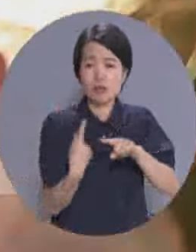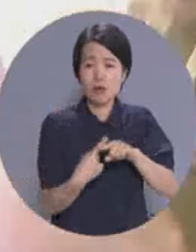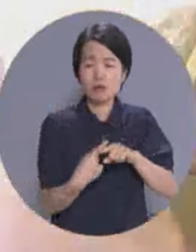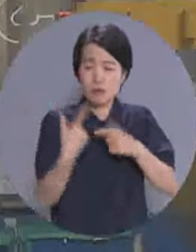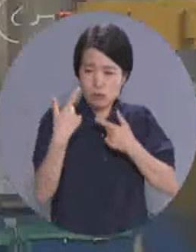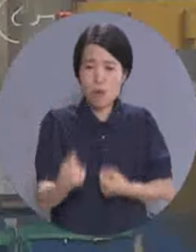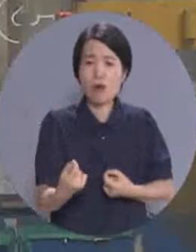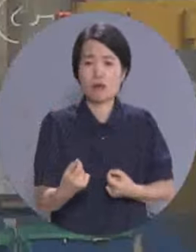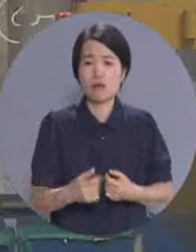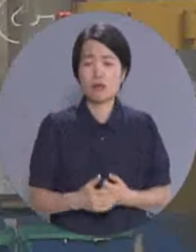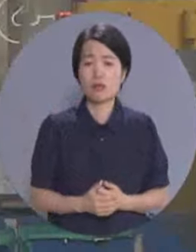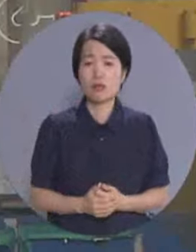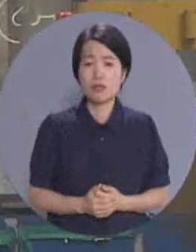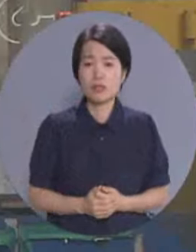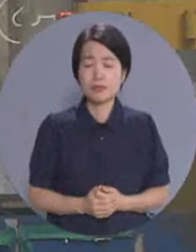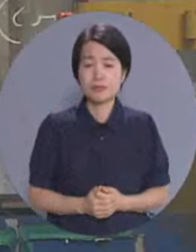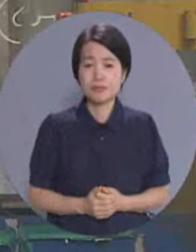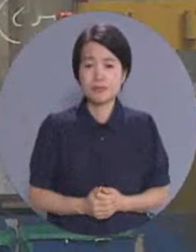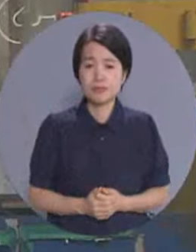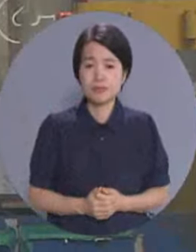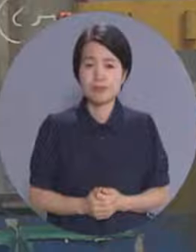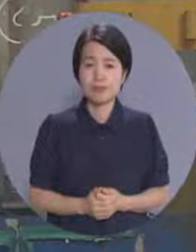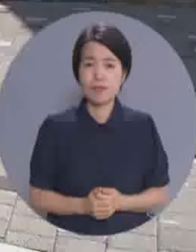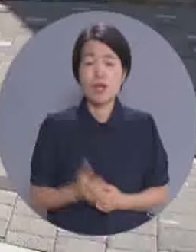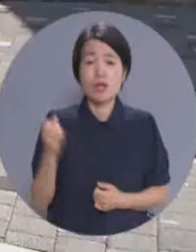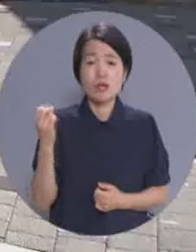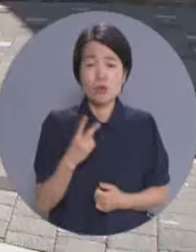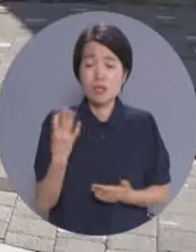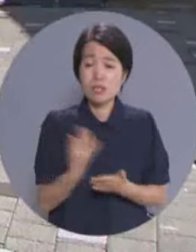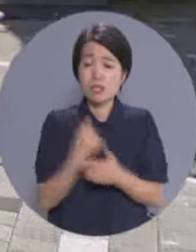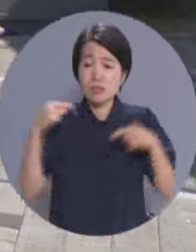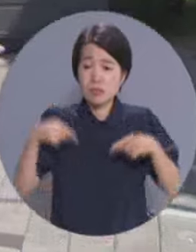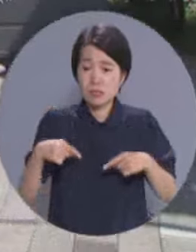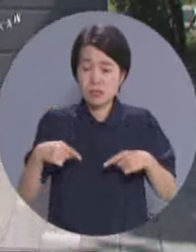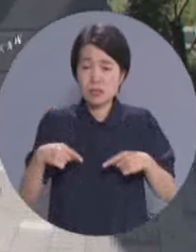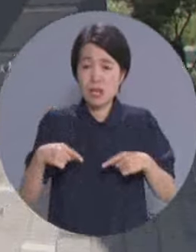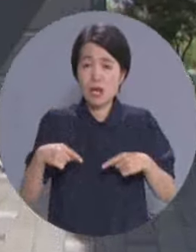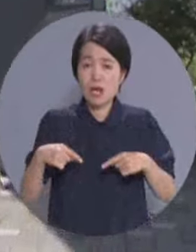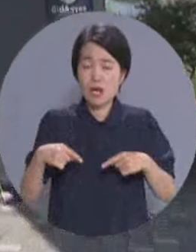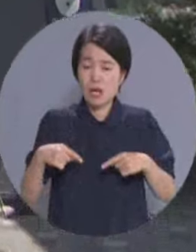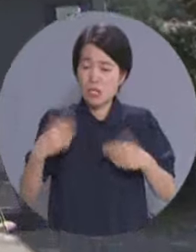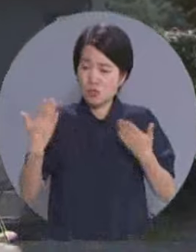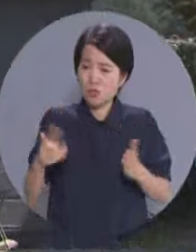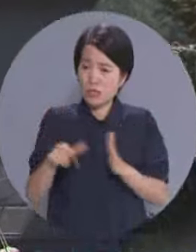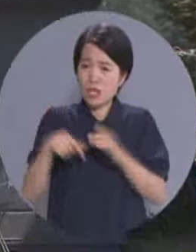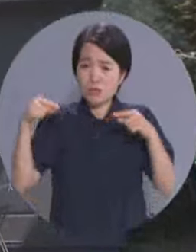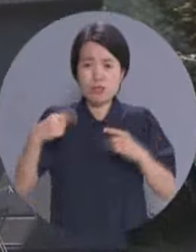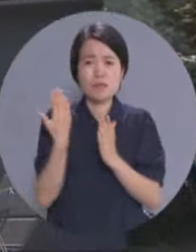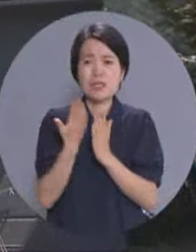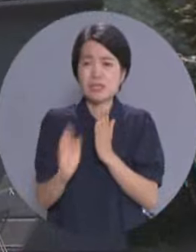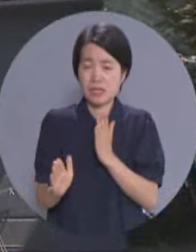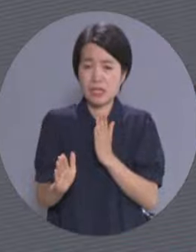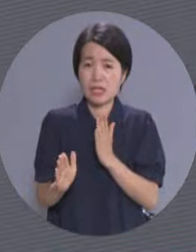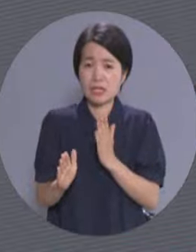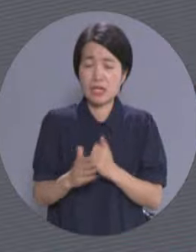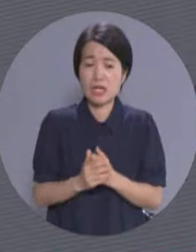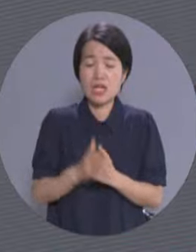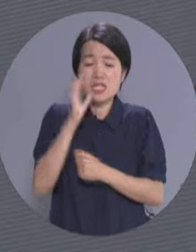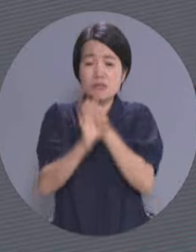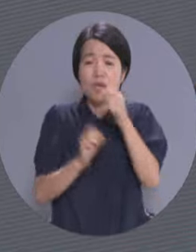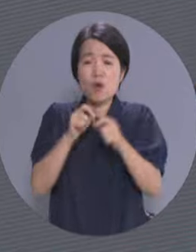동일하게 적용되는 사안이라고 설명했습니다. 또 임금 협상에서 이를 논의하는 건 적절치 않다며 현장에서